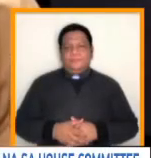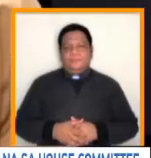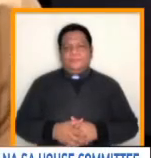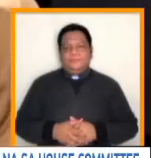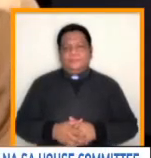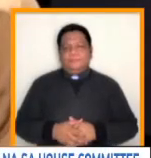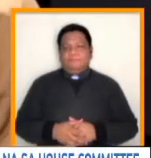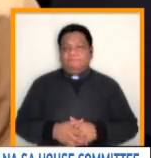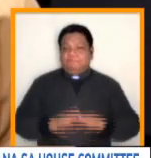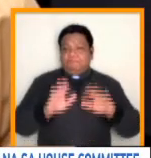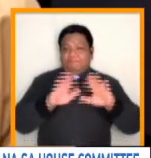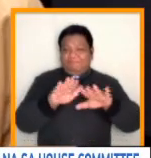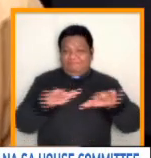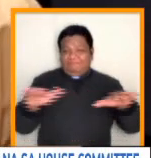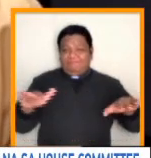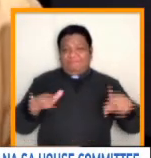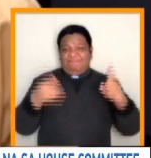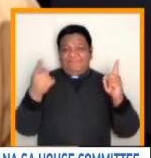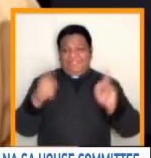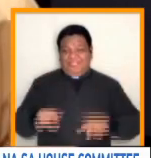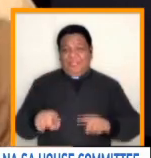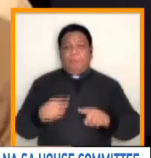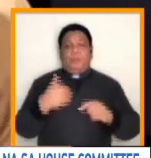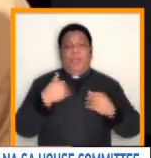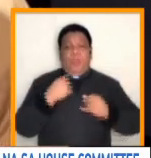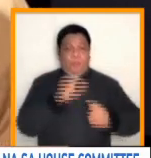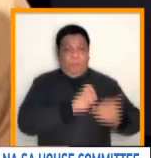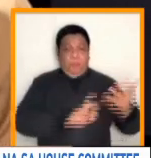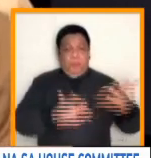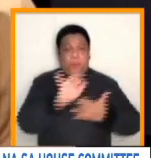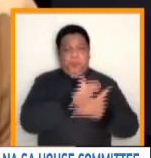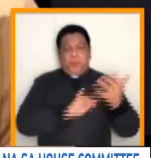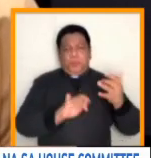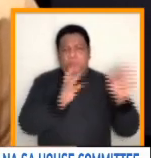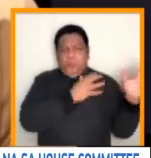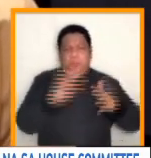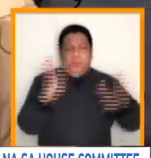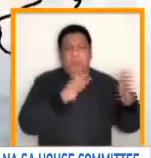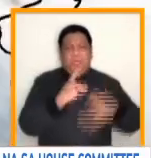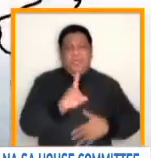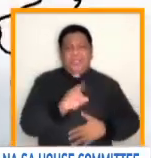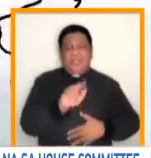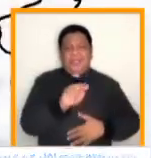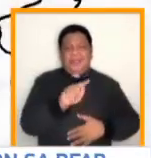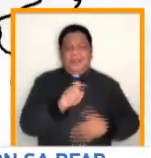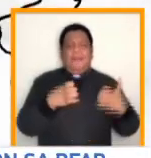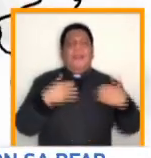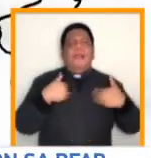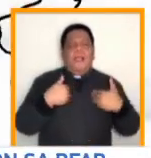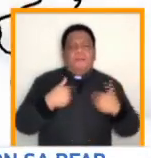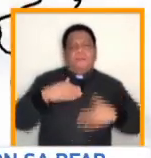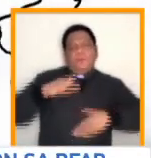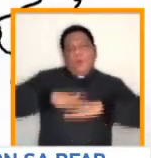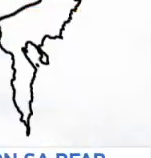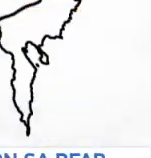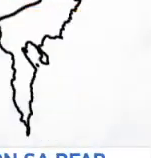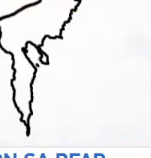puso, dahil po sa papalapit na Tropical Storm Dante, may nakataas na yellow rainfall warning sa ilang bahagi ng